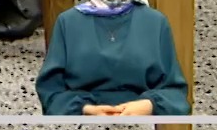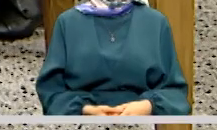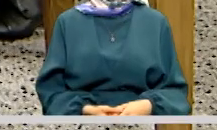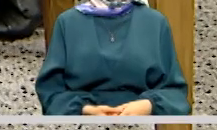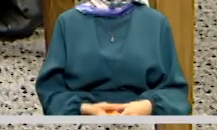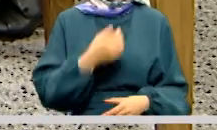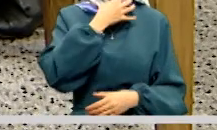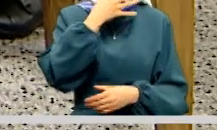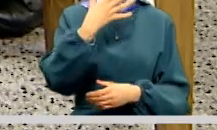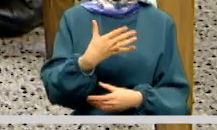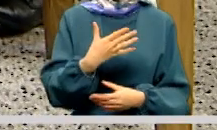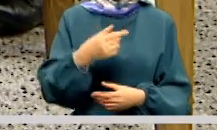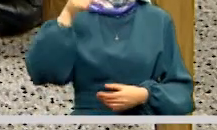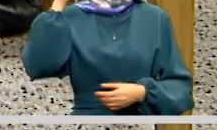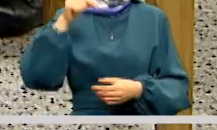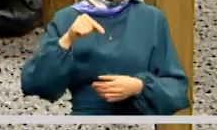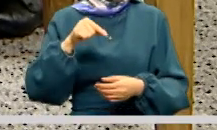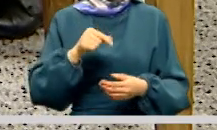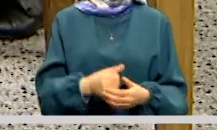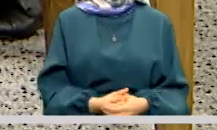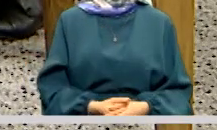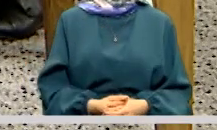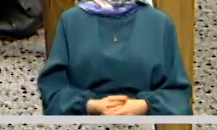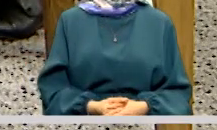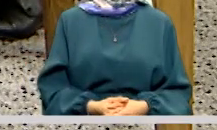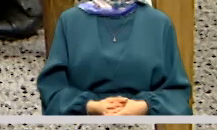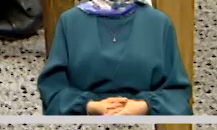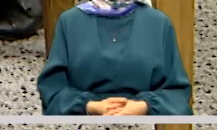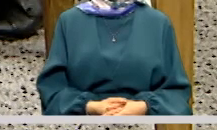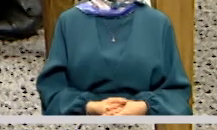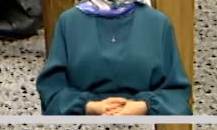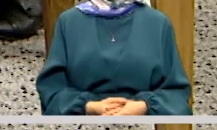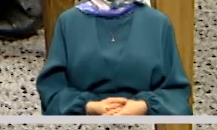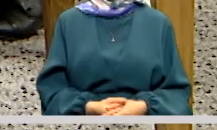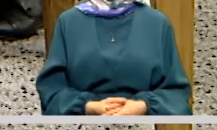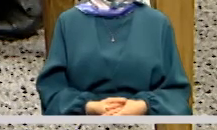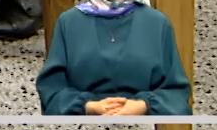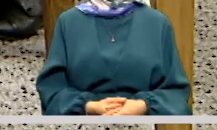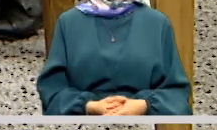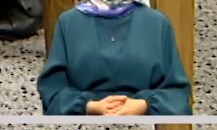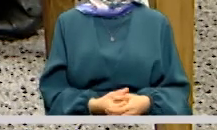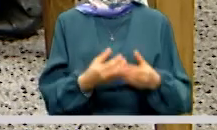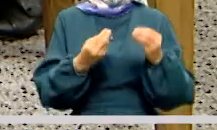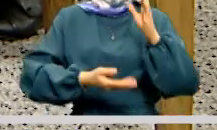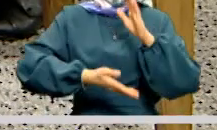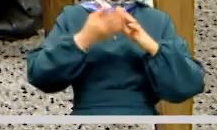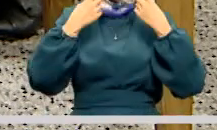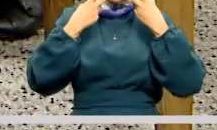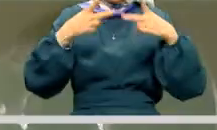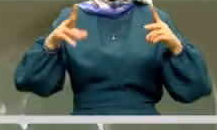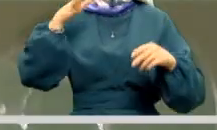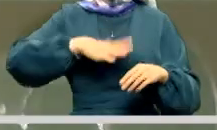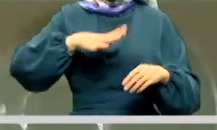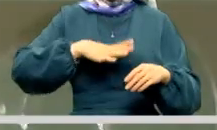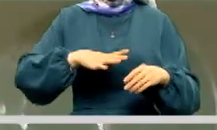yapacağım Sağ olun Şimdi de açmayı biraz daha Daha da açmak için yeniden buradan devam edelim istiyorum